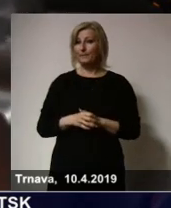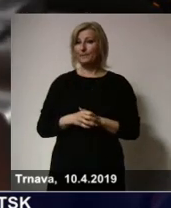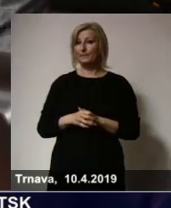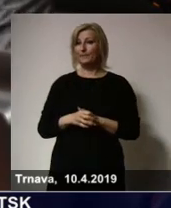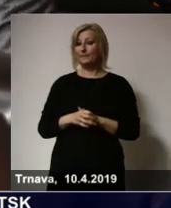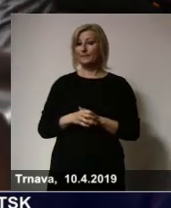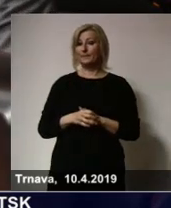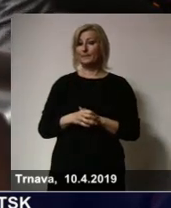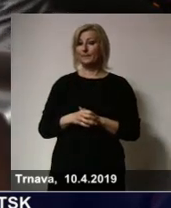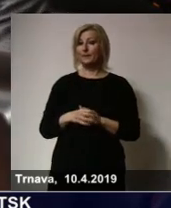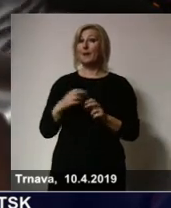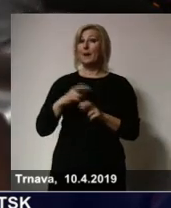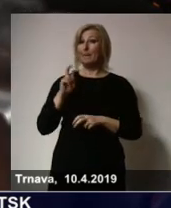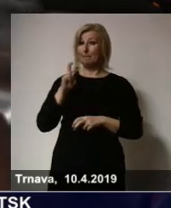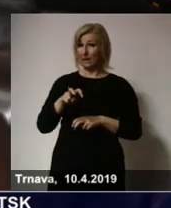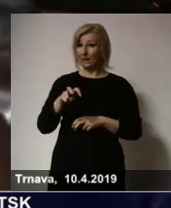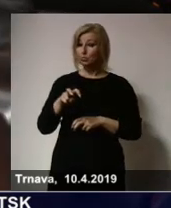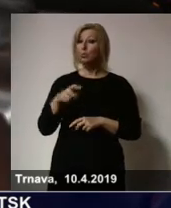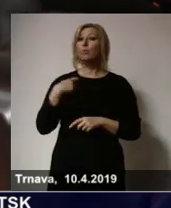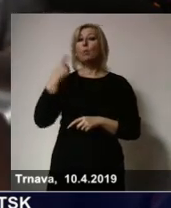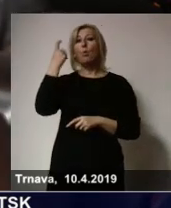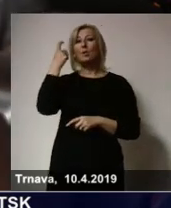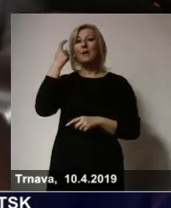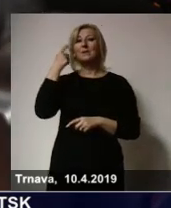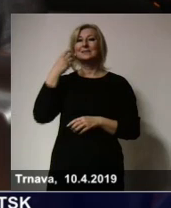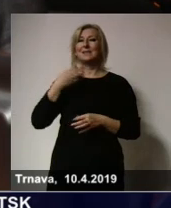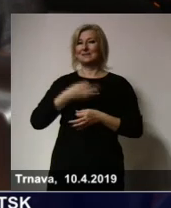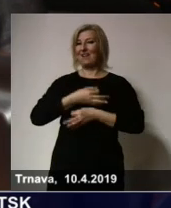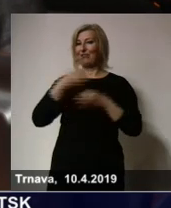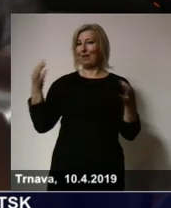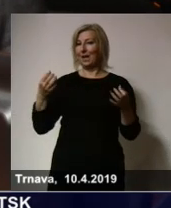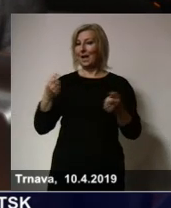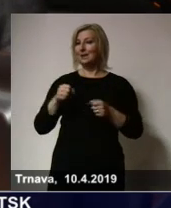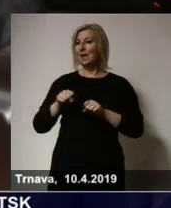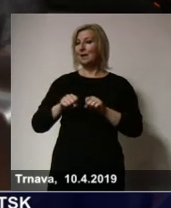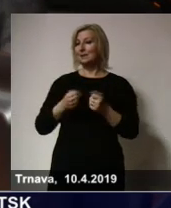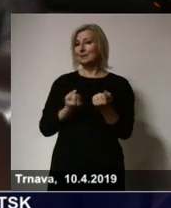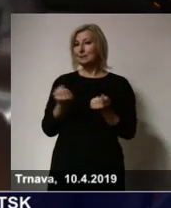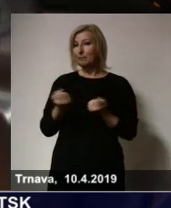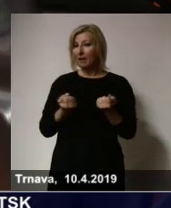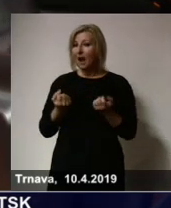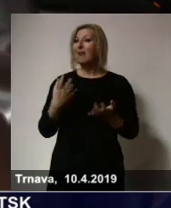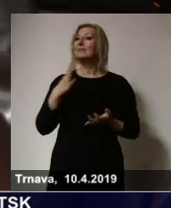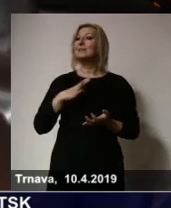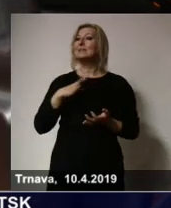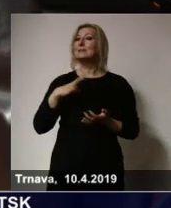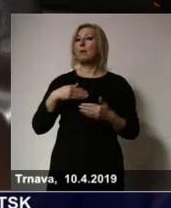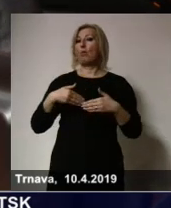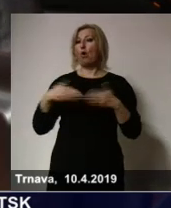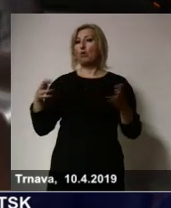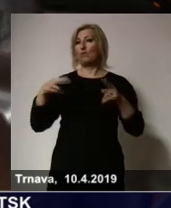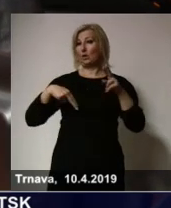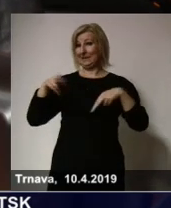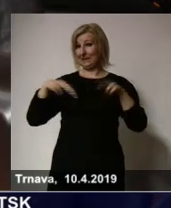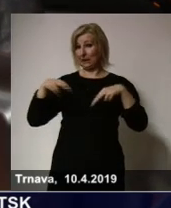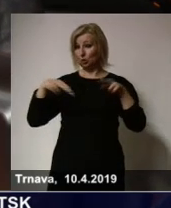k organizácii verejnej správy otvoriť diskusiu o pravidle, o ktorom